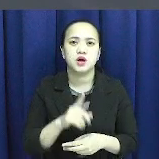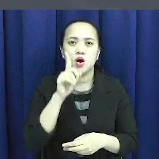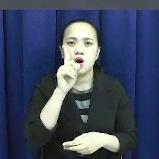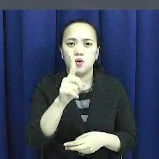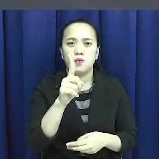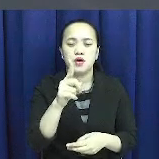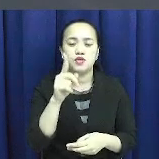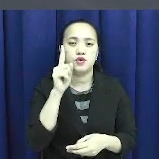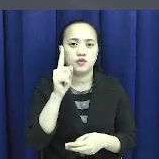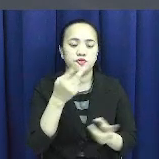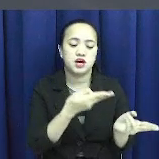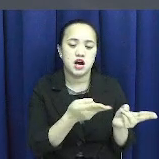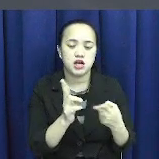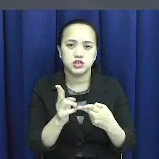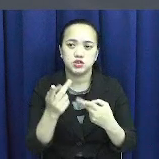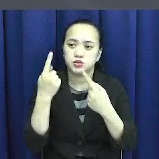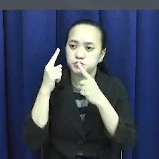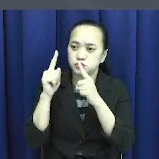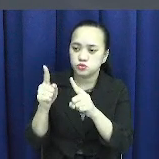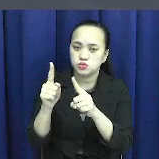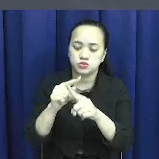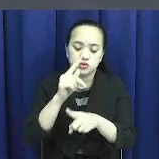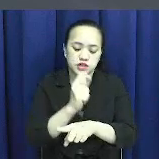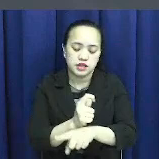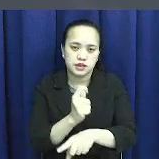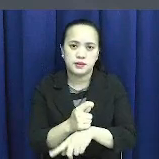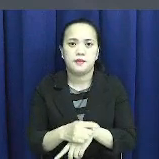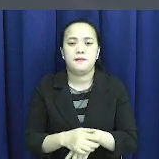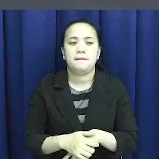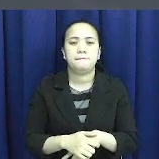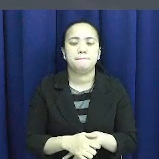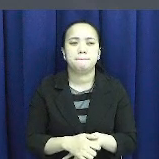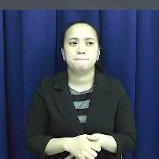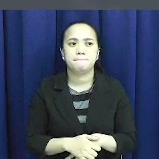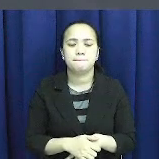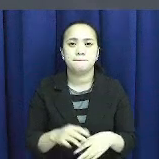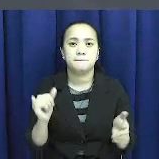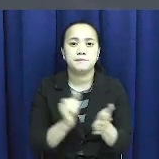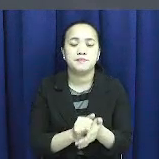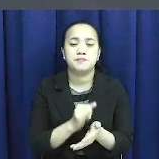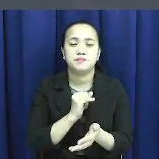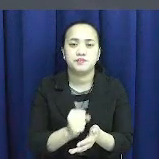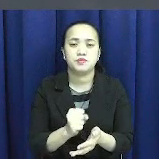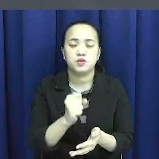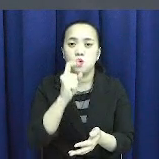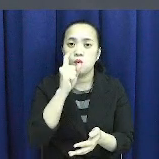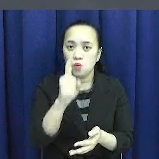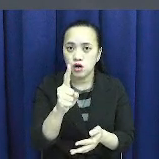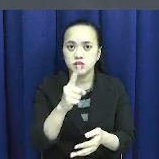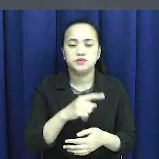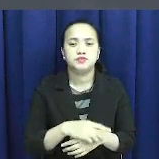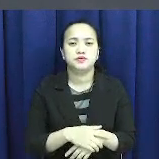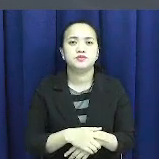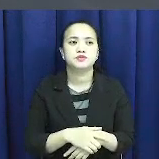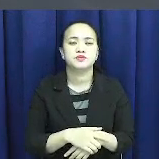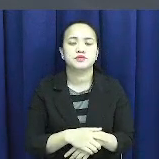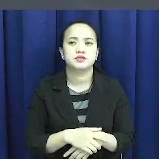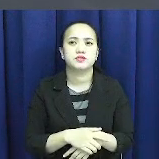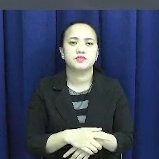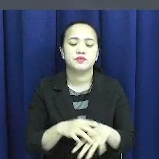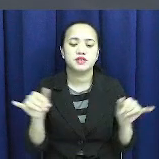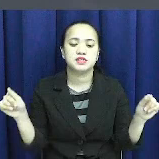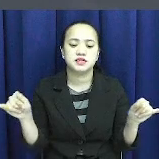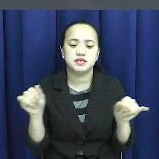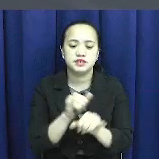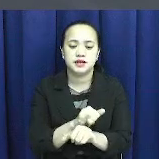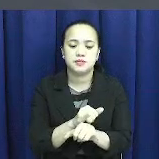sa pulpit or doon sa stage or doon sa altar. Ganyan po yung kanilang sistema. So merong isang pagkakataon